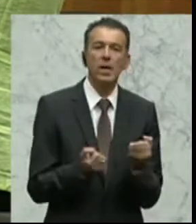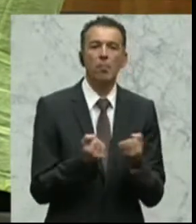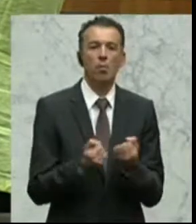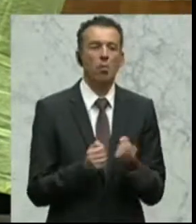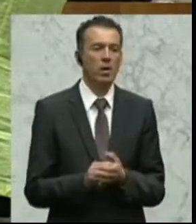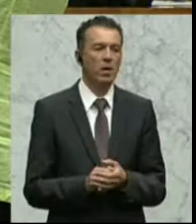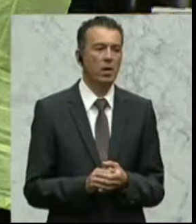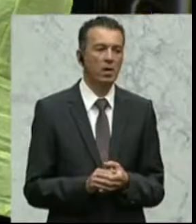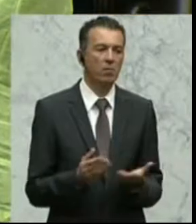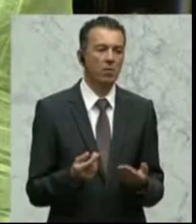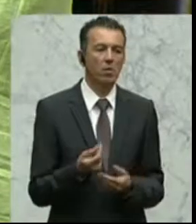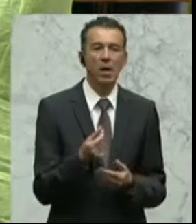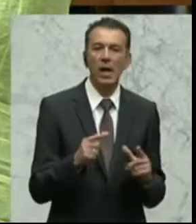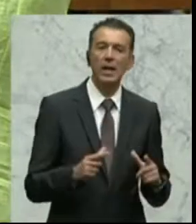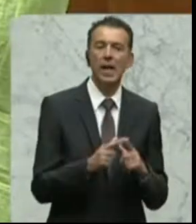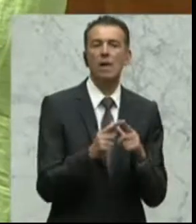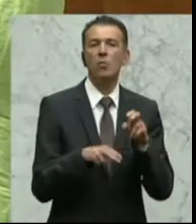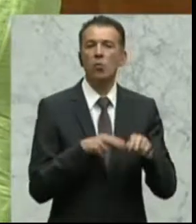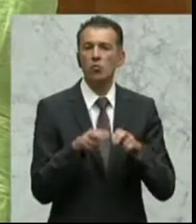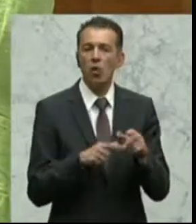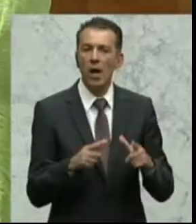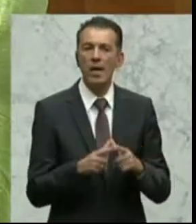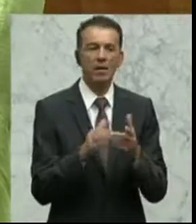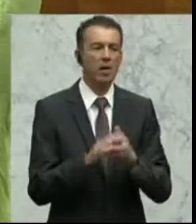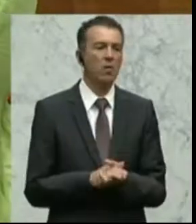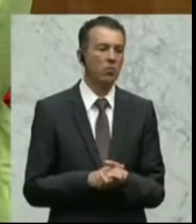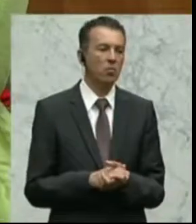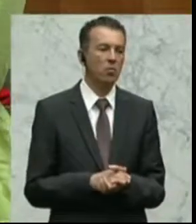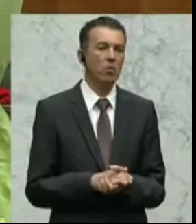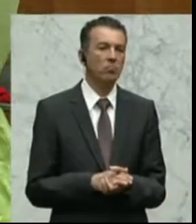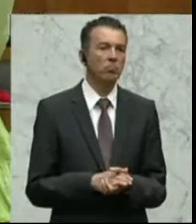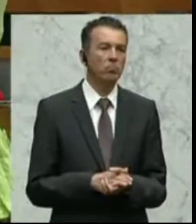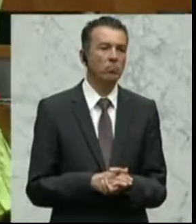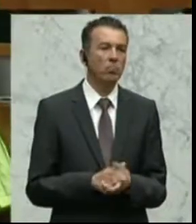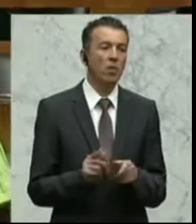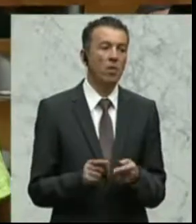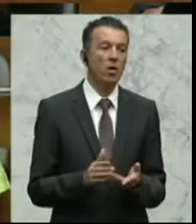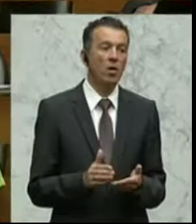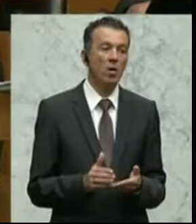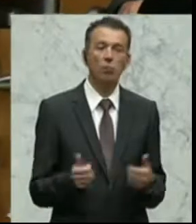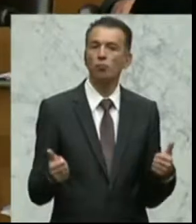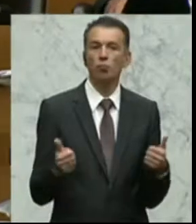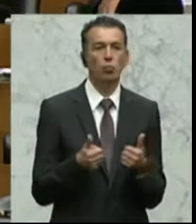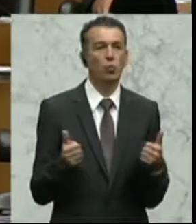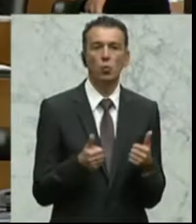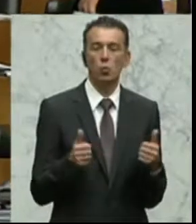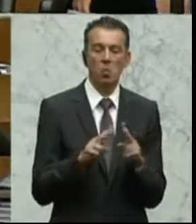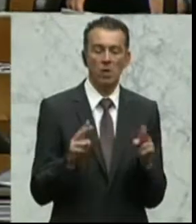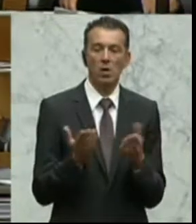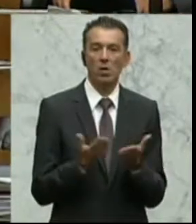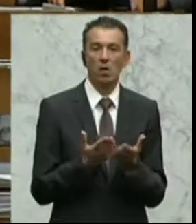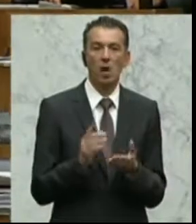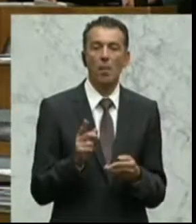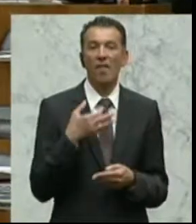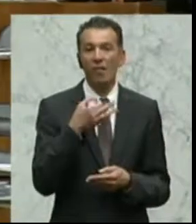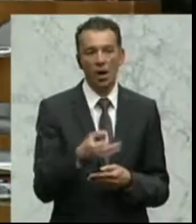was die Geldleistungen, was die steuerlichen Leistungen betrifft, sind wir top in der Welt. Und bei der Frage, wie viele